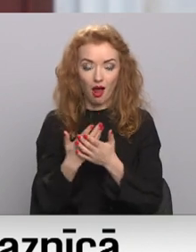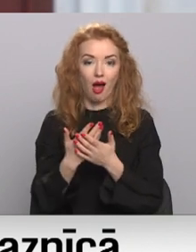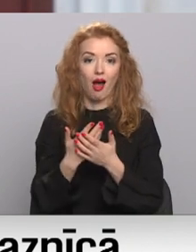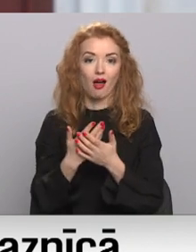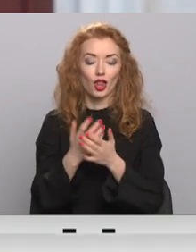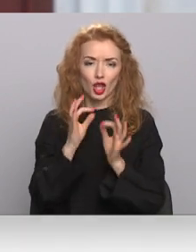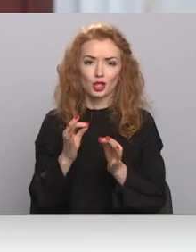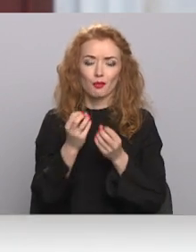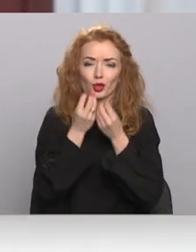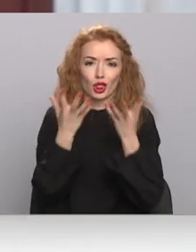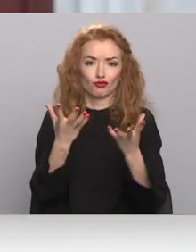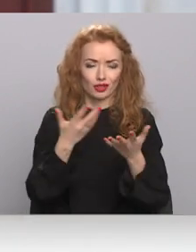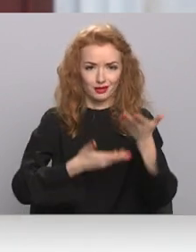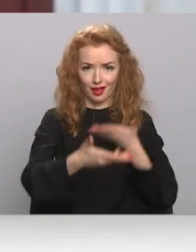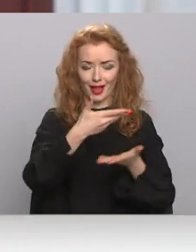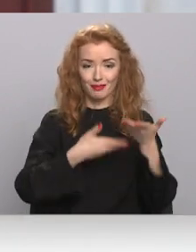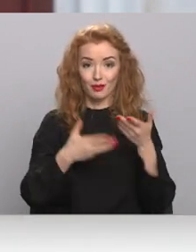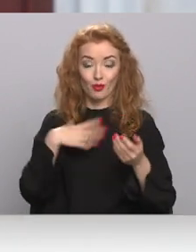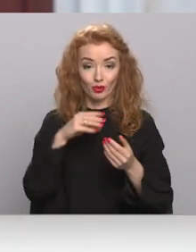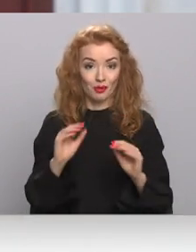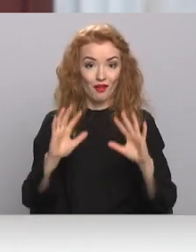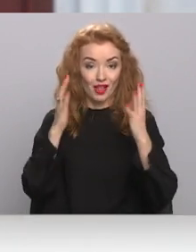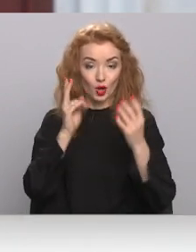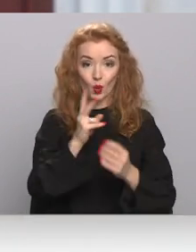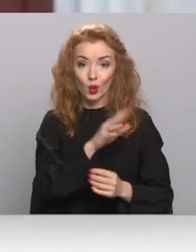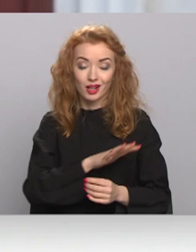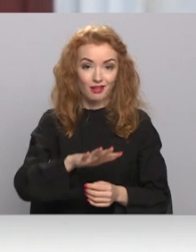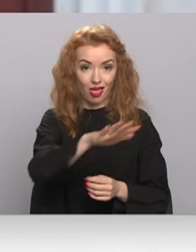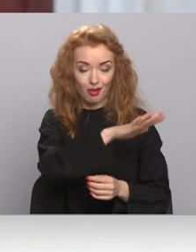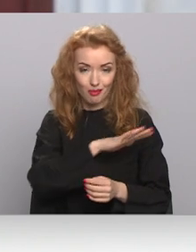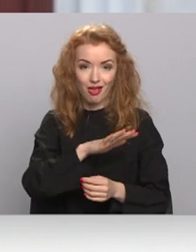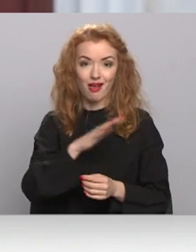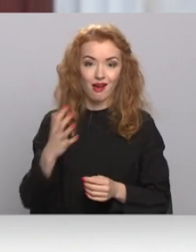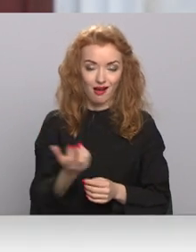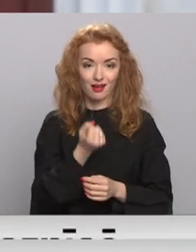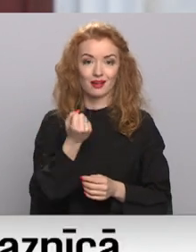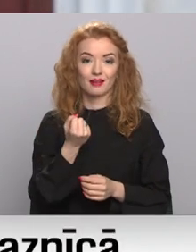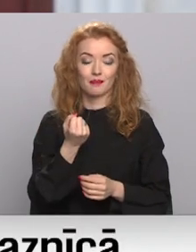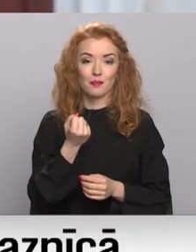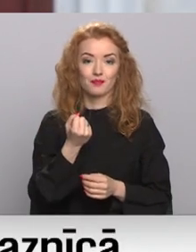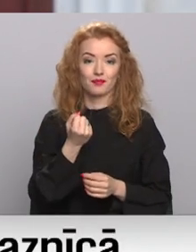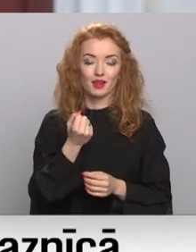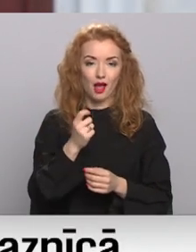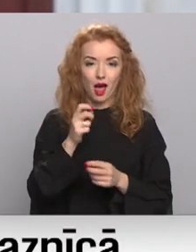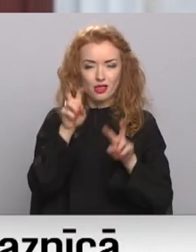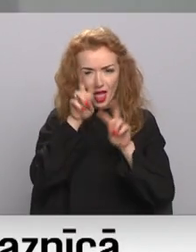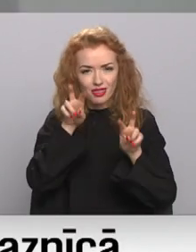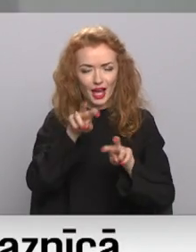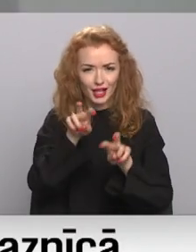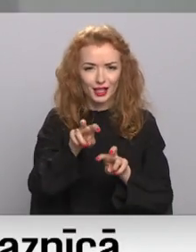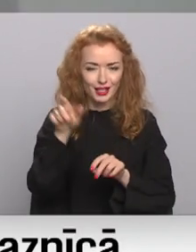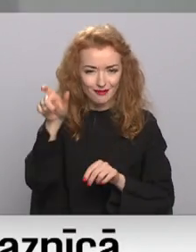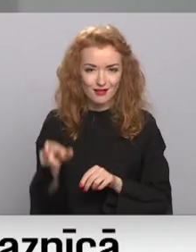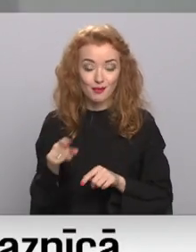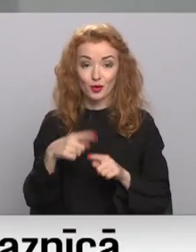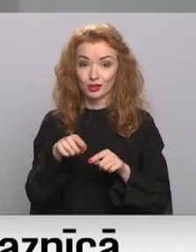brīnišķīgu sadarbību, ka mums ir paveicies šeit Kurzemē ar no detektīvu cienīgiem inspektoriem.